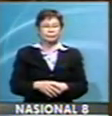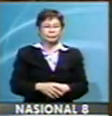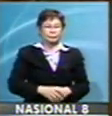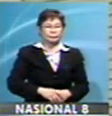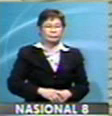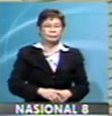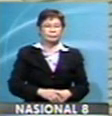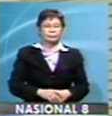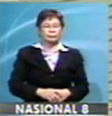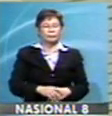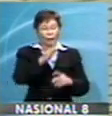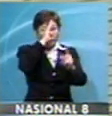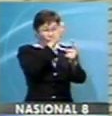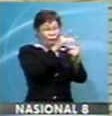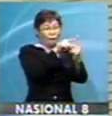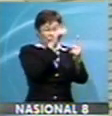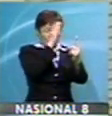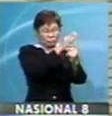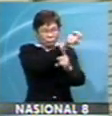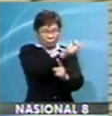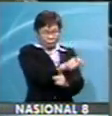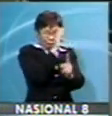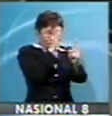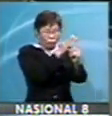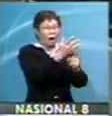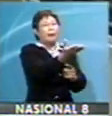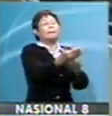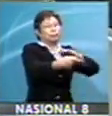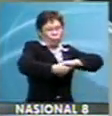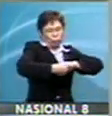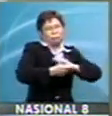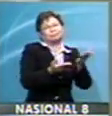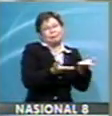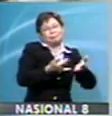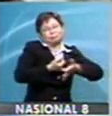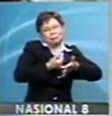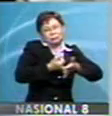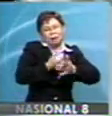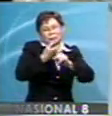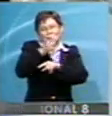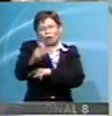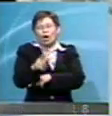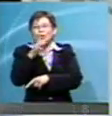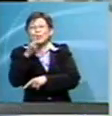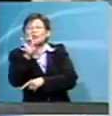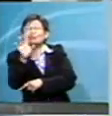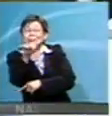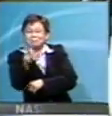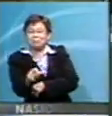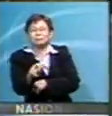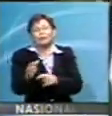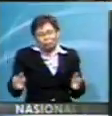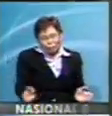sprm bagi pertuduhan pertama tertuduh didakwa meminta suapan berbentuk layanan seks daripada seorang ibu Tungkal sebagai